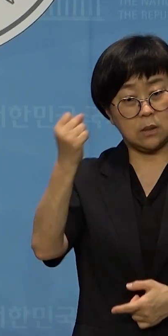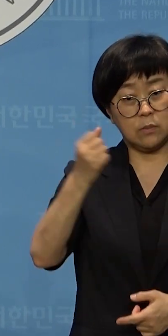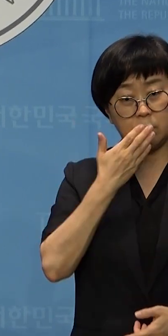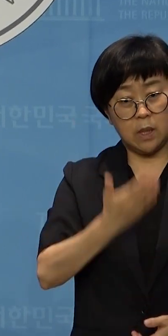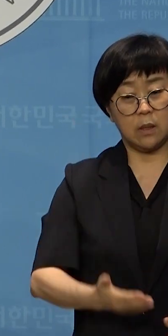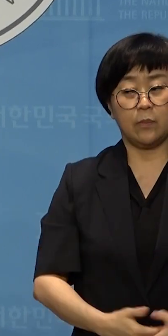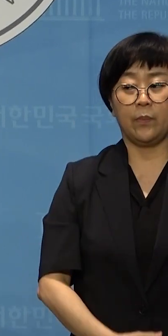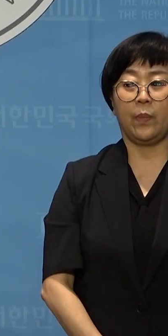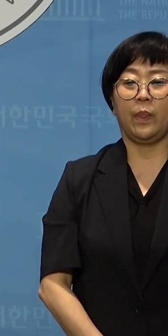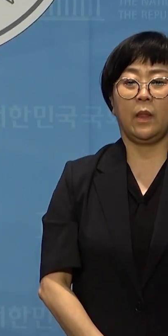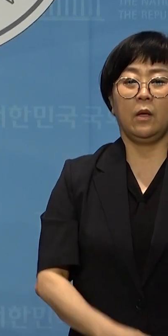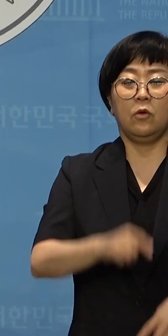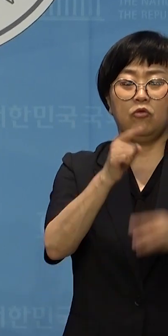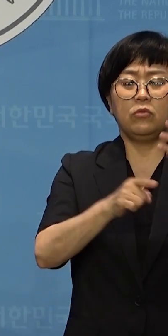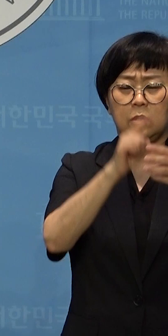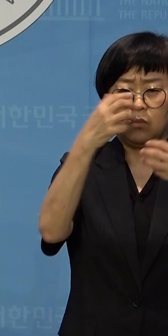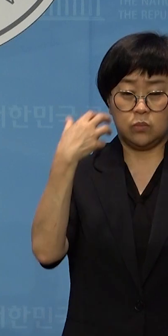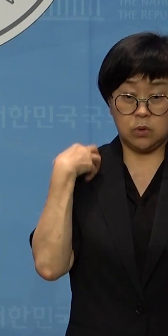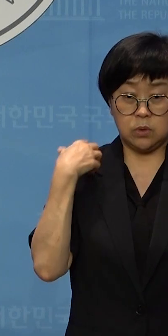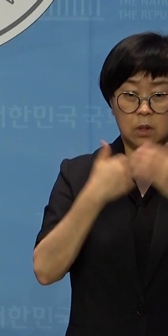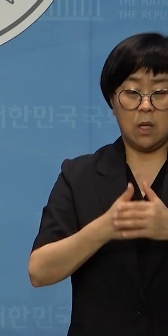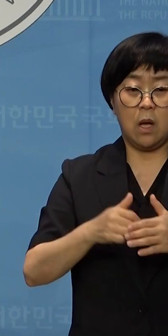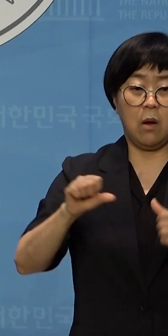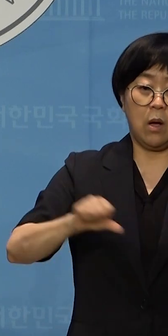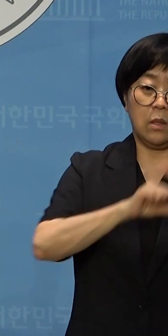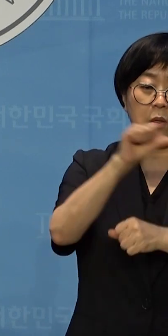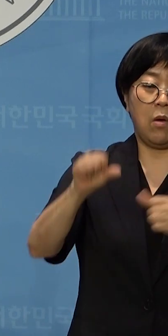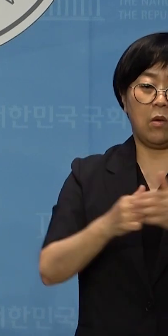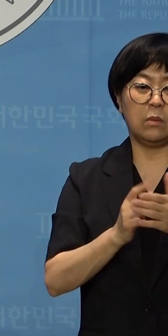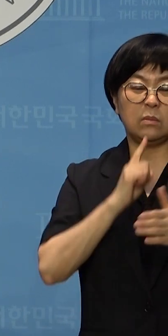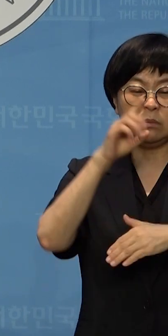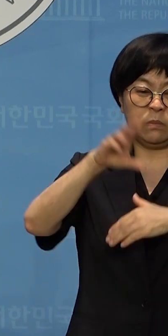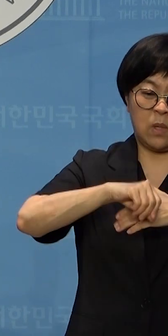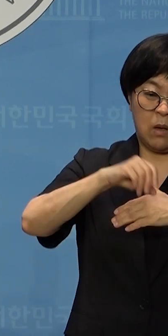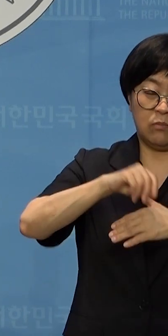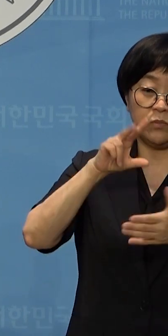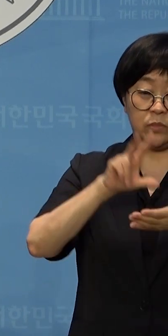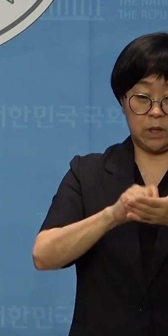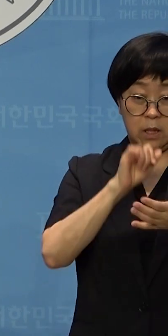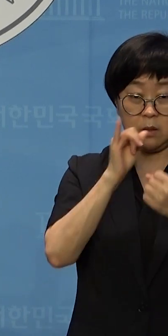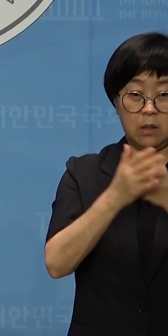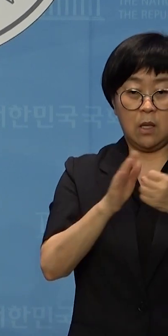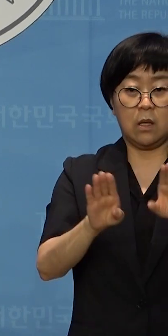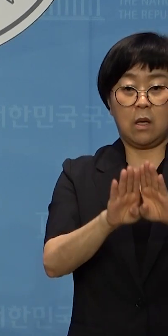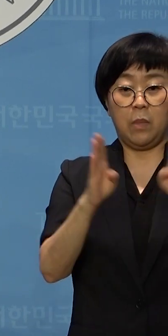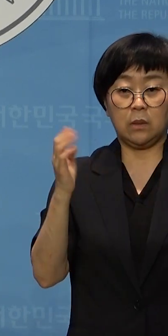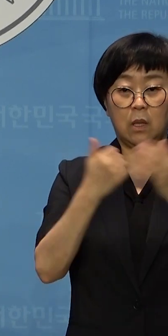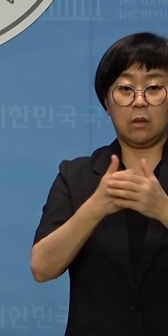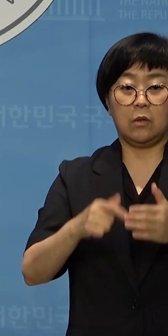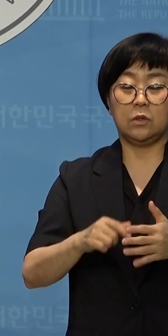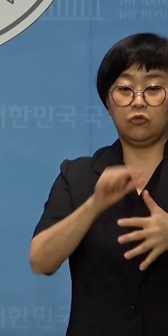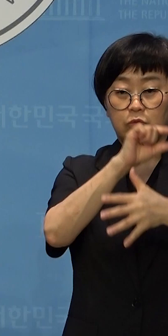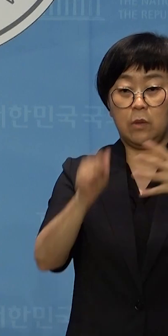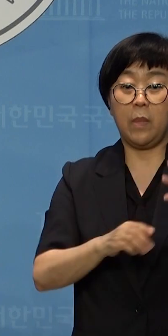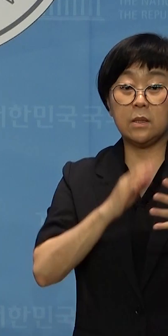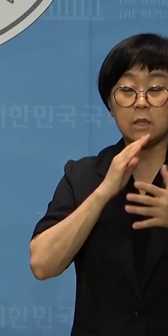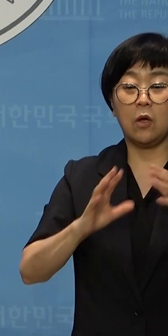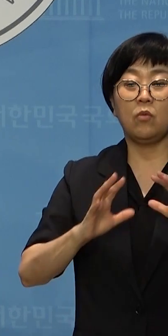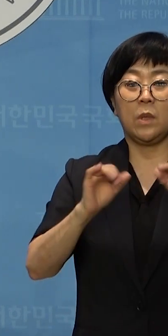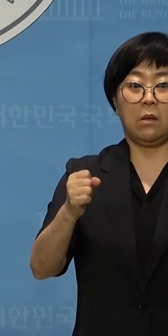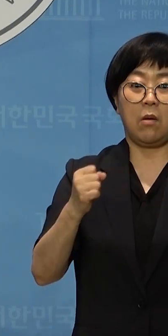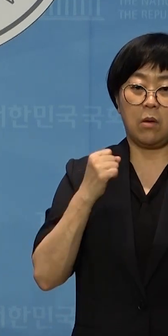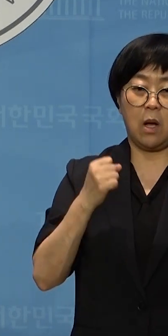생각하십니까? 윤석열 정부는 환경오염 정화가 완료된 후에도 개방되는 것이 순리인데도